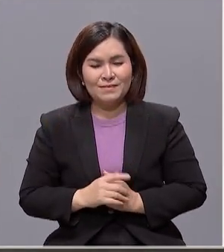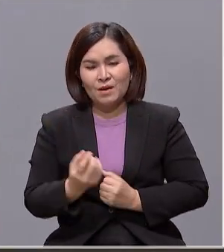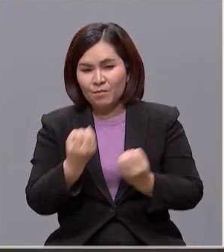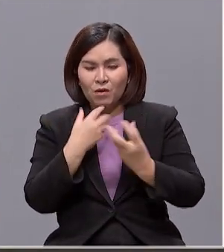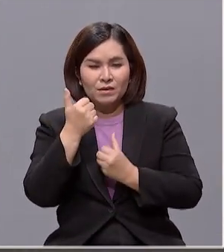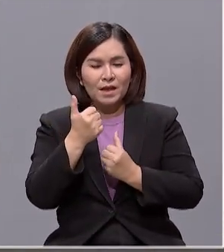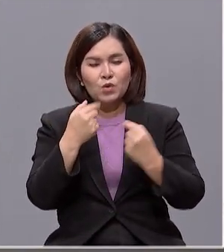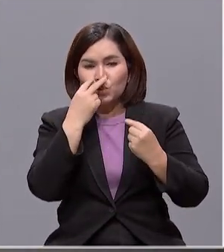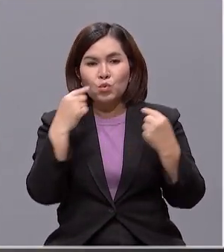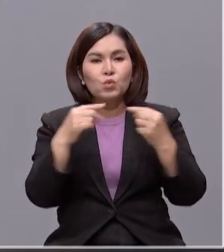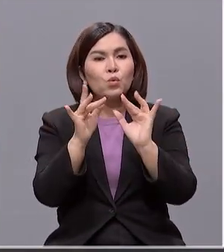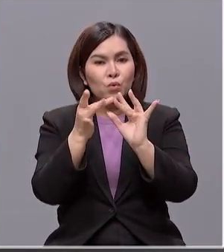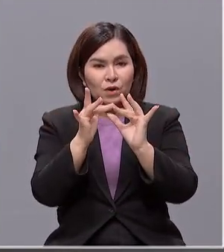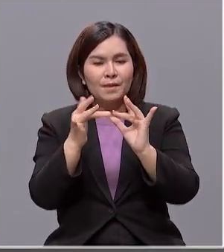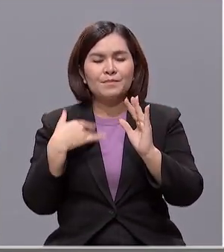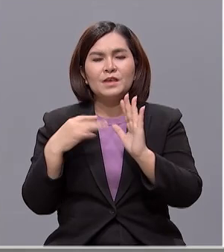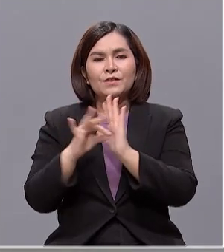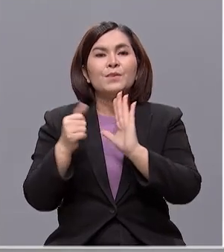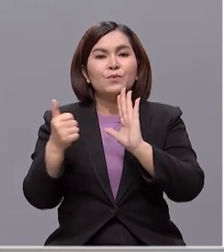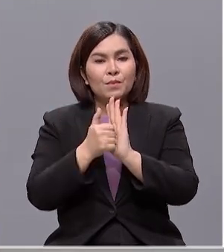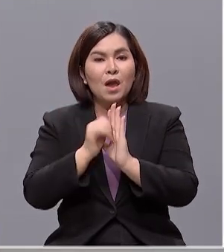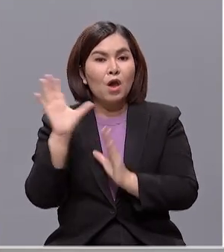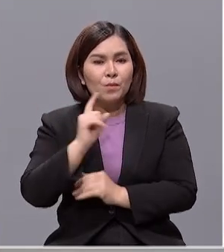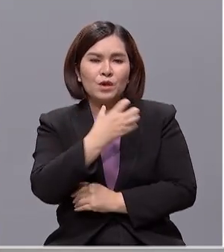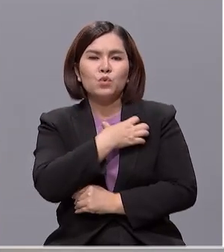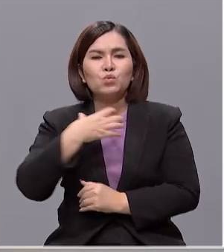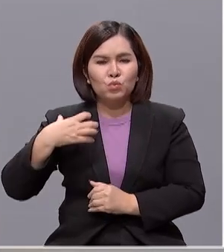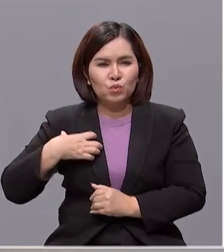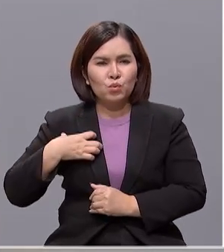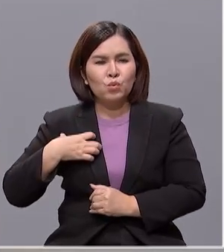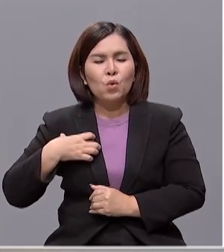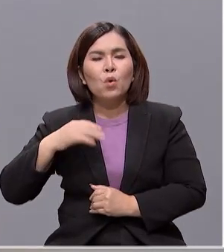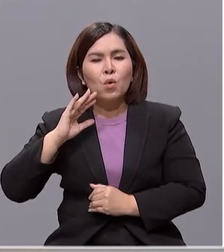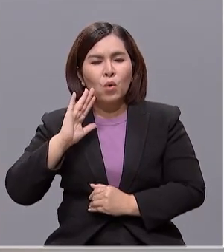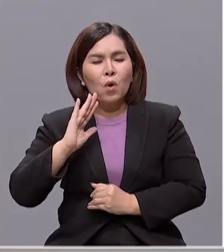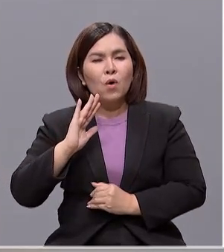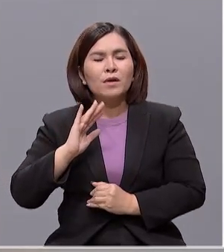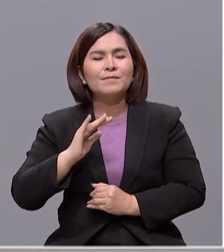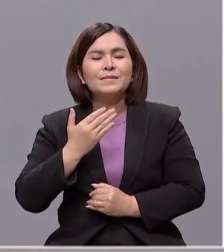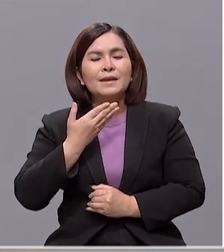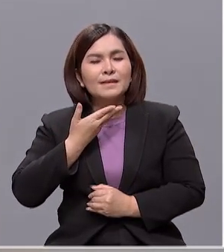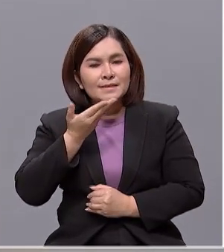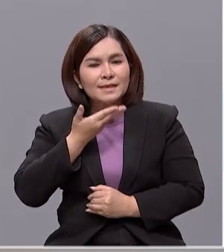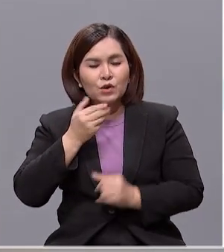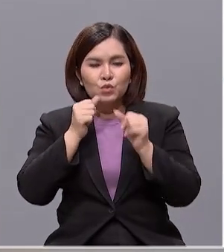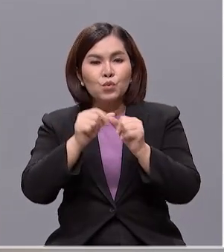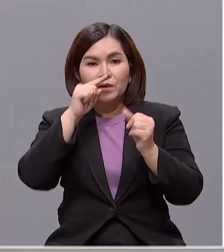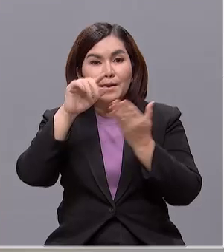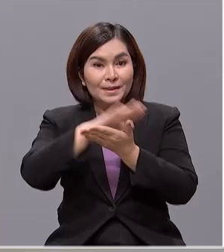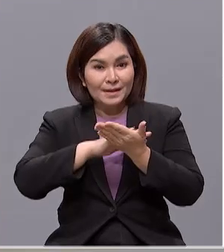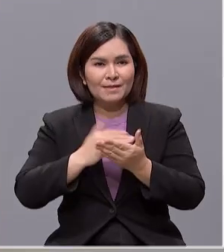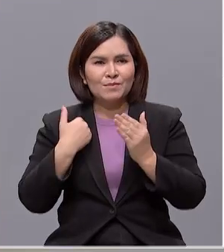หนึ่งวัยรุ่นในโลกออนไลน์กันหน่อยค่ะเป็นเพจของศาลเอกอัครราชทูตสาธารณะสาธารณรัฐเช็กประจำประเทศไทยนี่ค่ะ